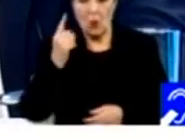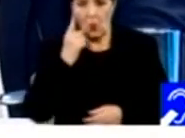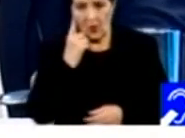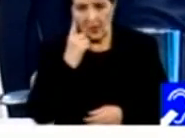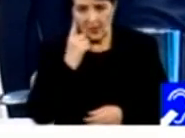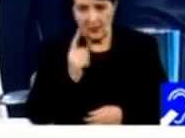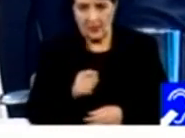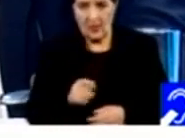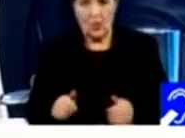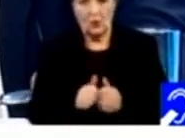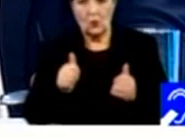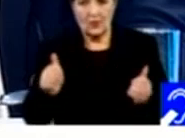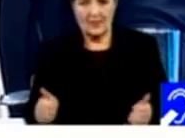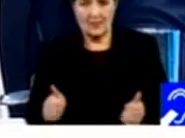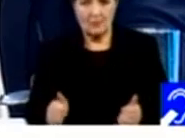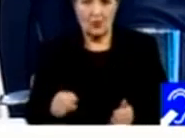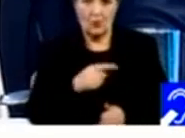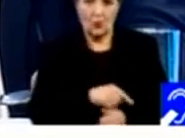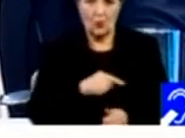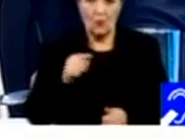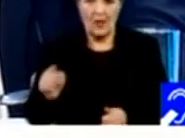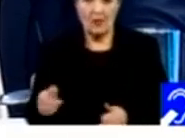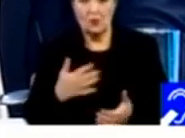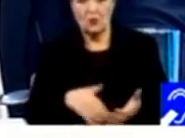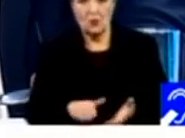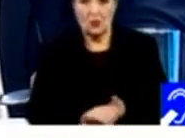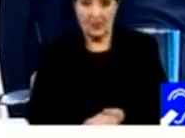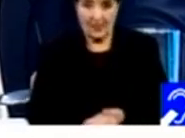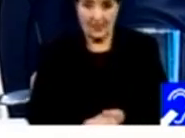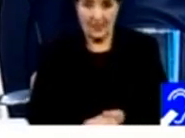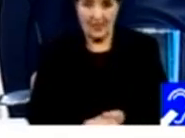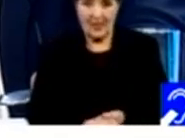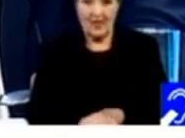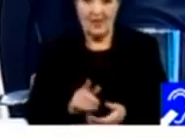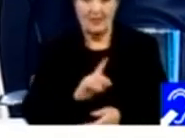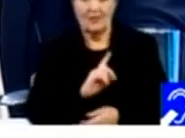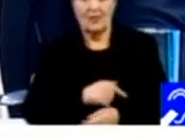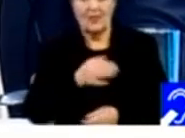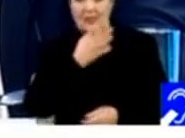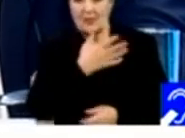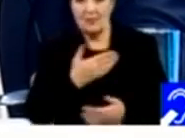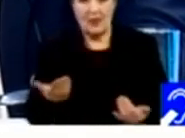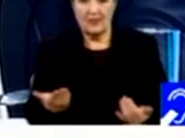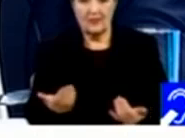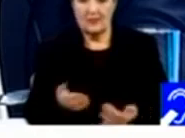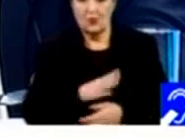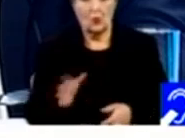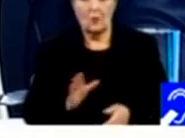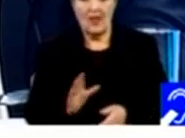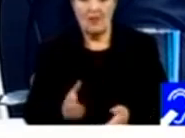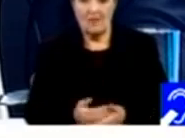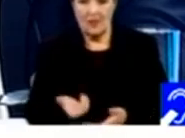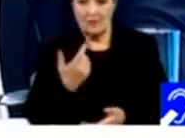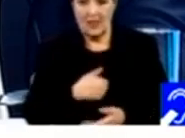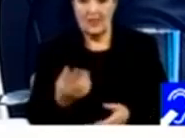nu trebuie să dezbinăm unul pe altul, societatea, trebuie să ne conjugăm efortul că nu mai avem timp astăzi de pierdut, domnule Anastase. Trebuie să